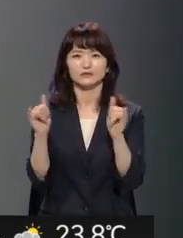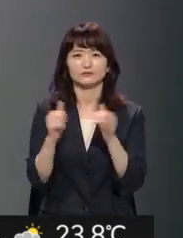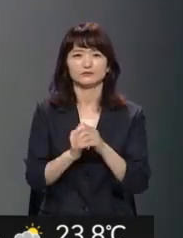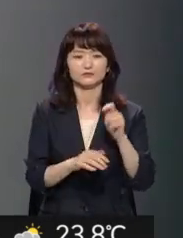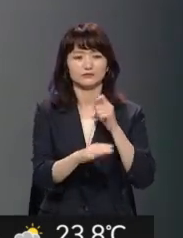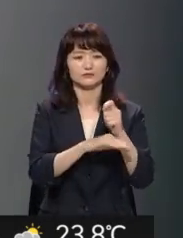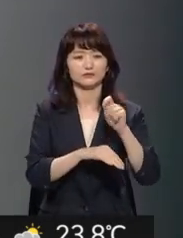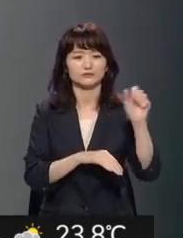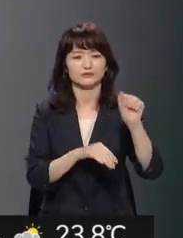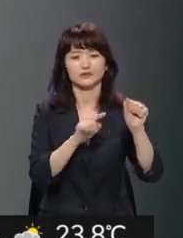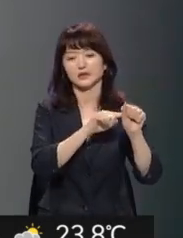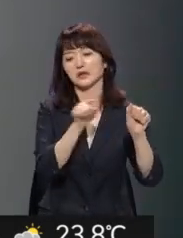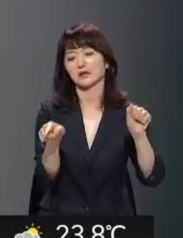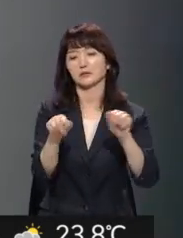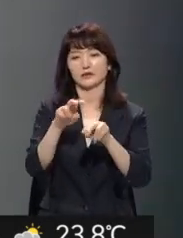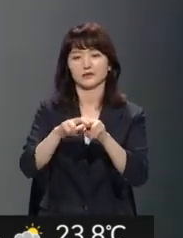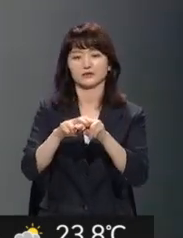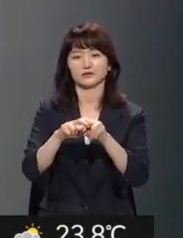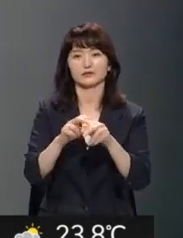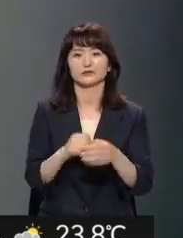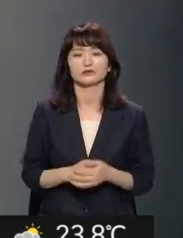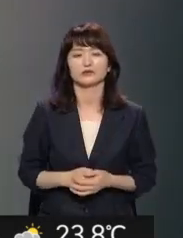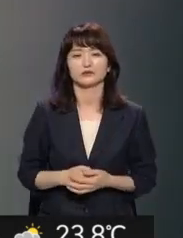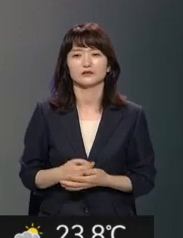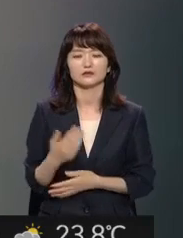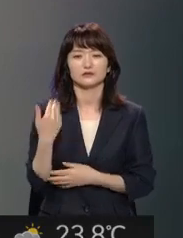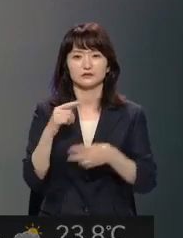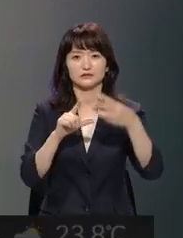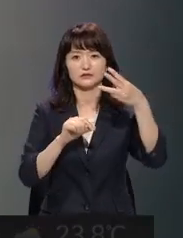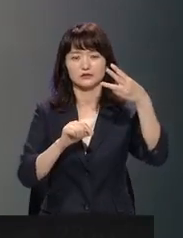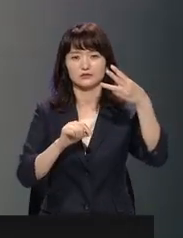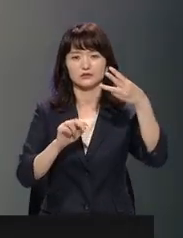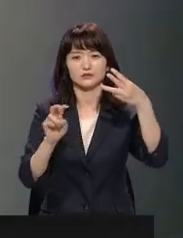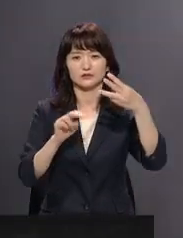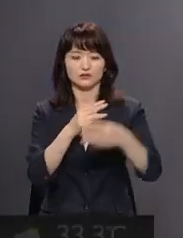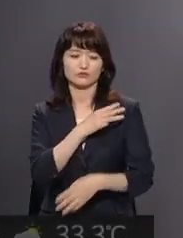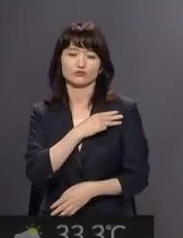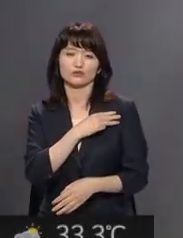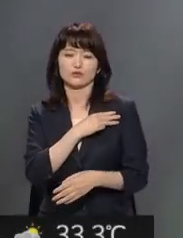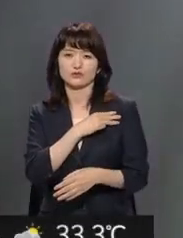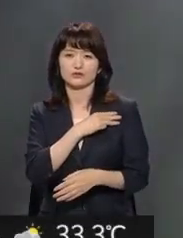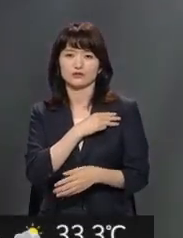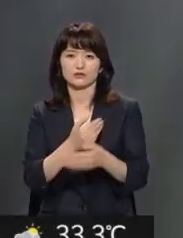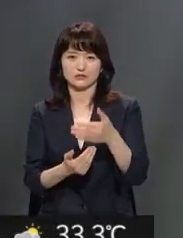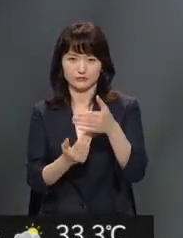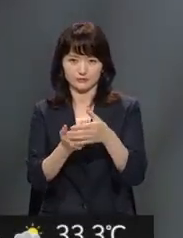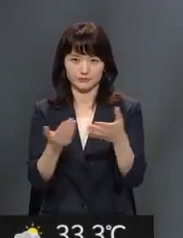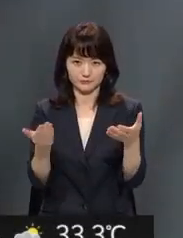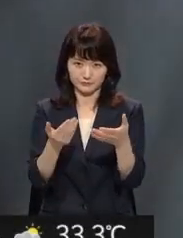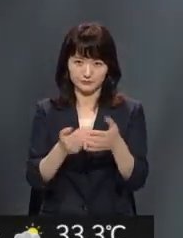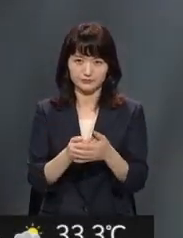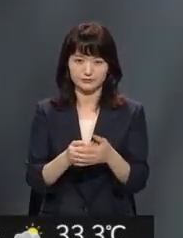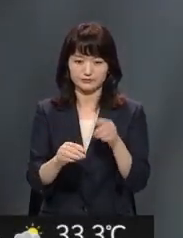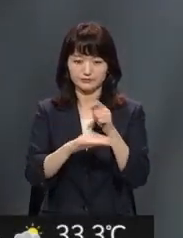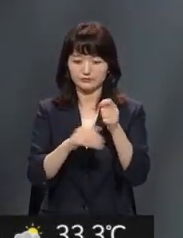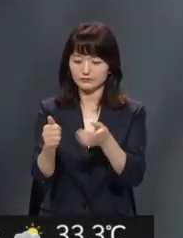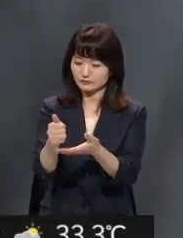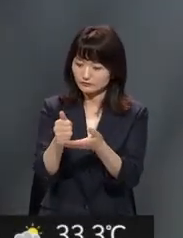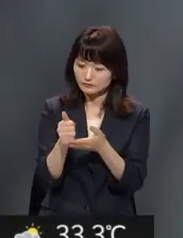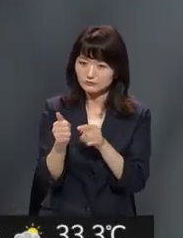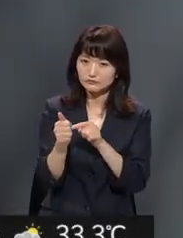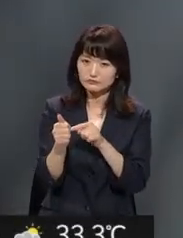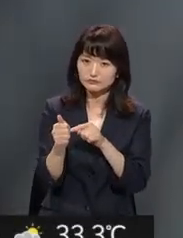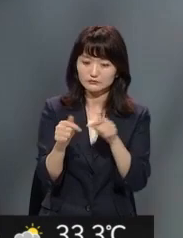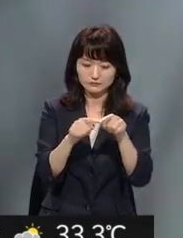일부러 탑승을 한 건데 저건 지난 3월 21일 경기도 부천에서 있었던 일입니다. 또 손님이 타서 콘솔 박스 있는